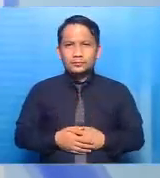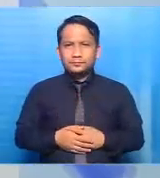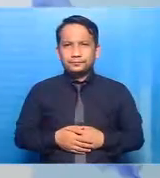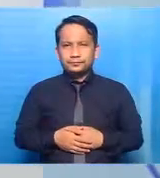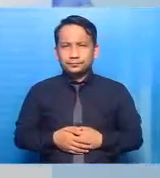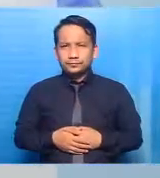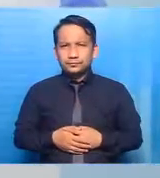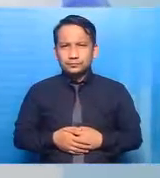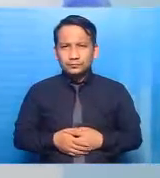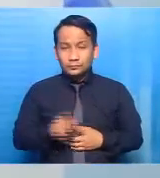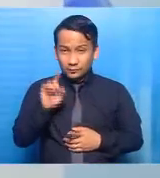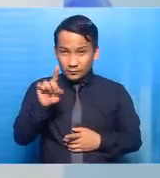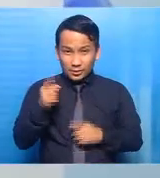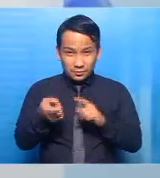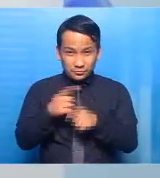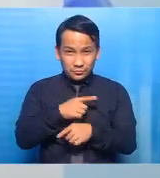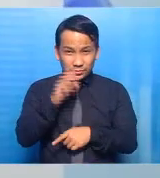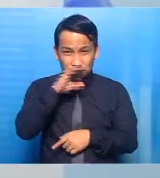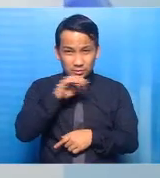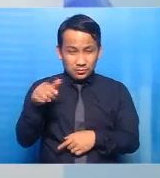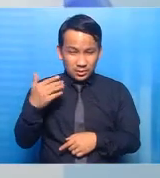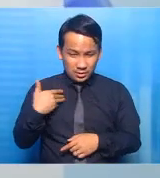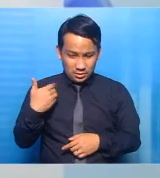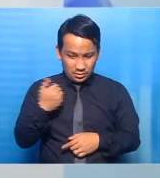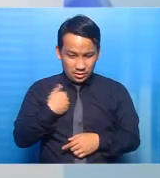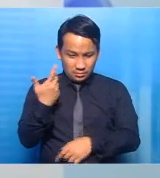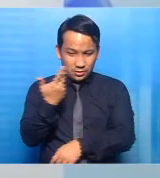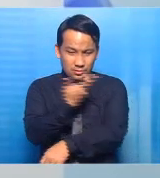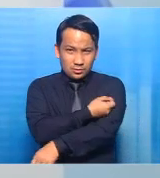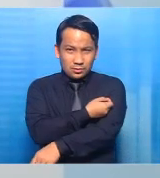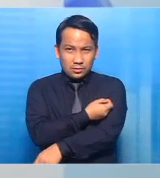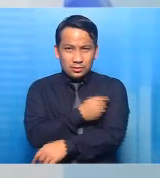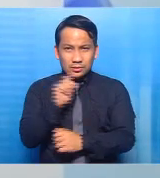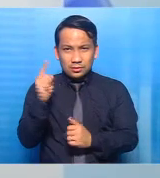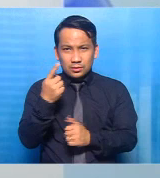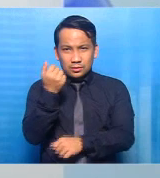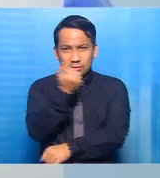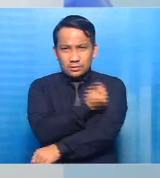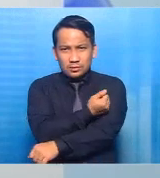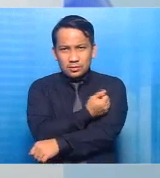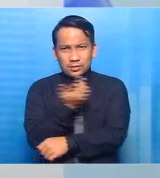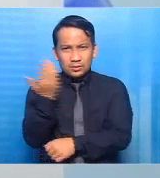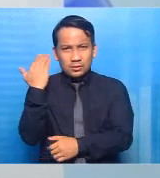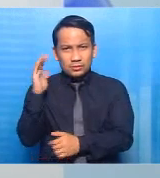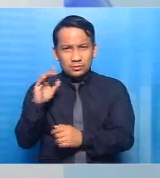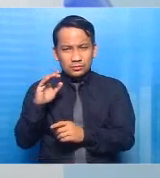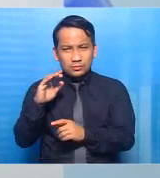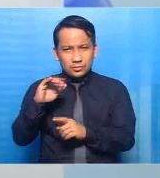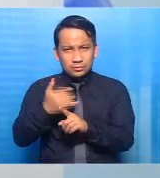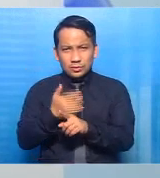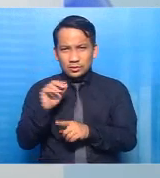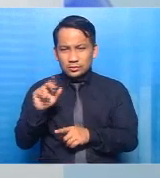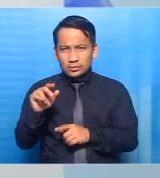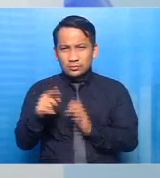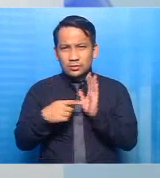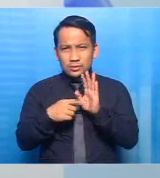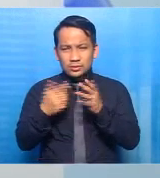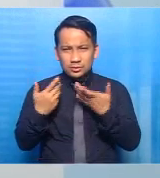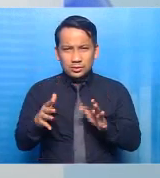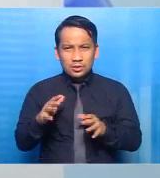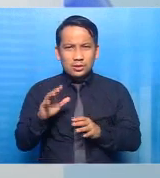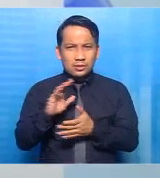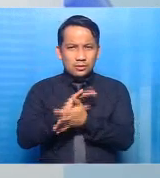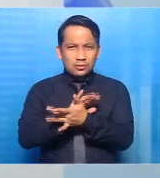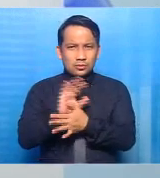Samantala, isa rin kaso ng taga Cebu na galing Canada na nabakunahan na ng first dose noong January 13 ang nagpositibo rin sa